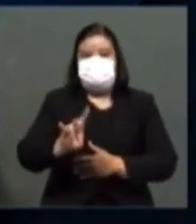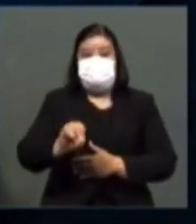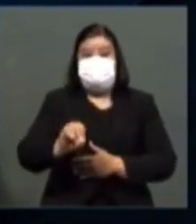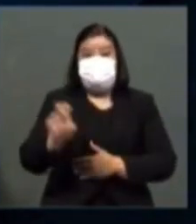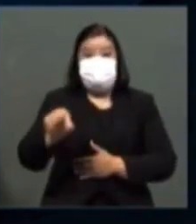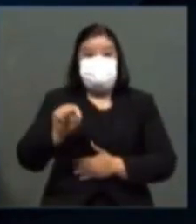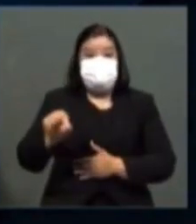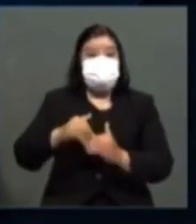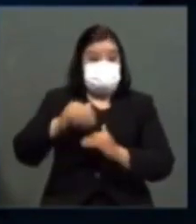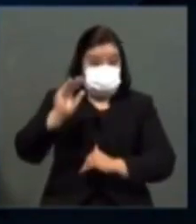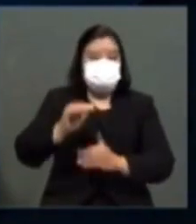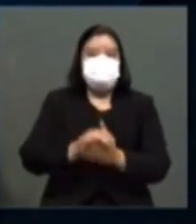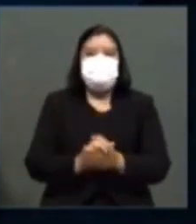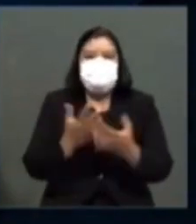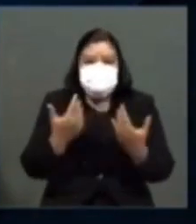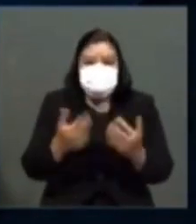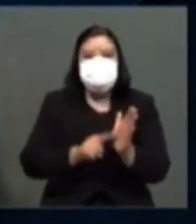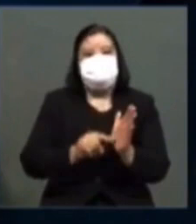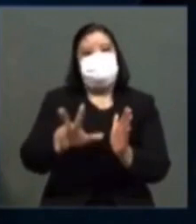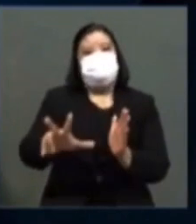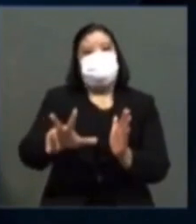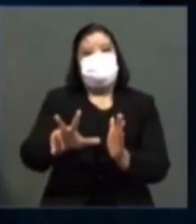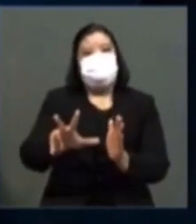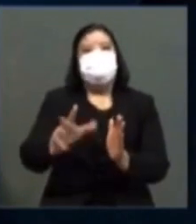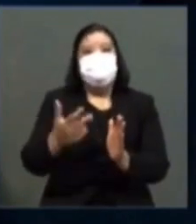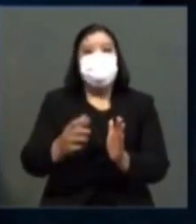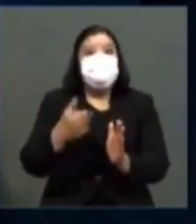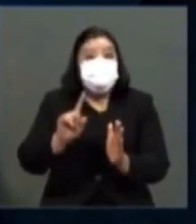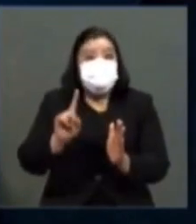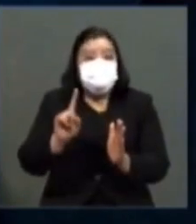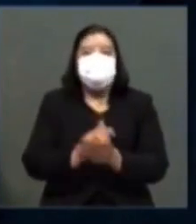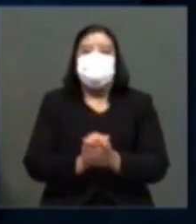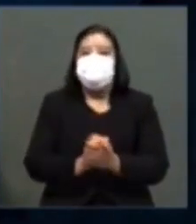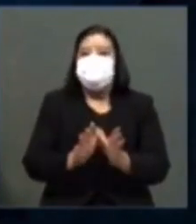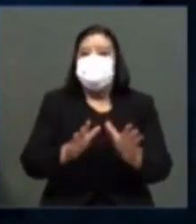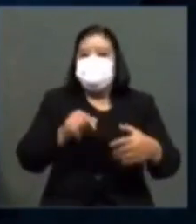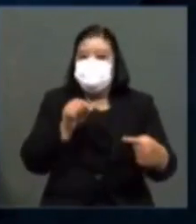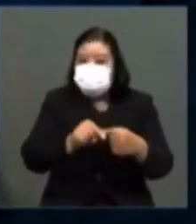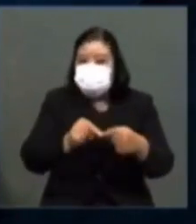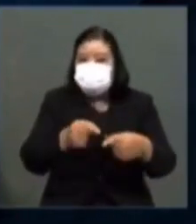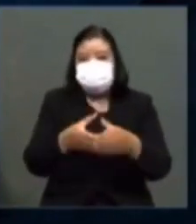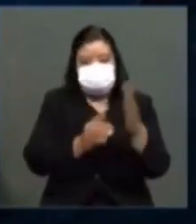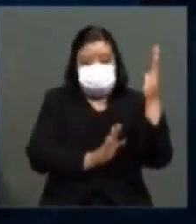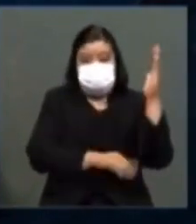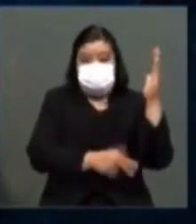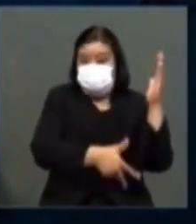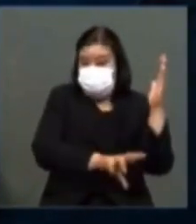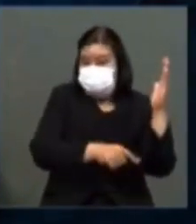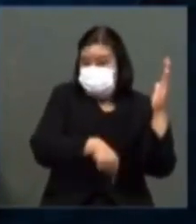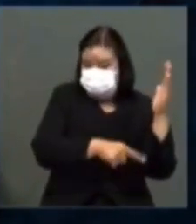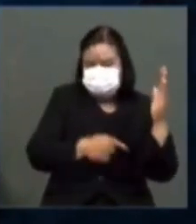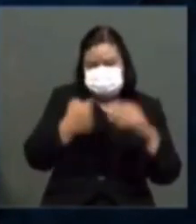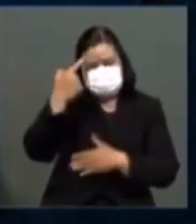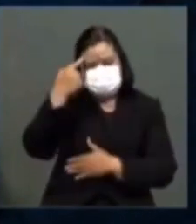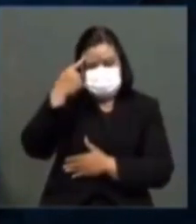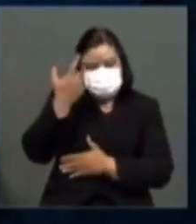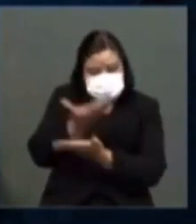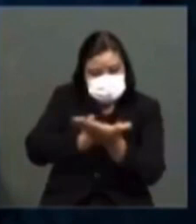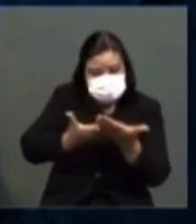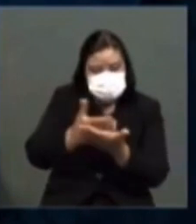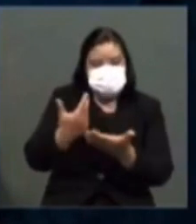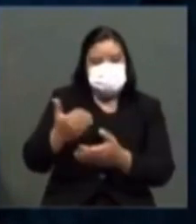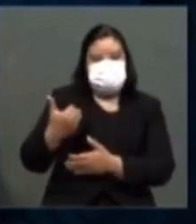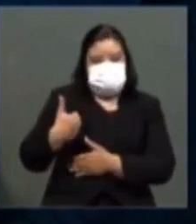ซึ่งเข็ม3ที่จะเกิดขึ้นเนี่ยนะคะทางภูเก็ตก็ได้ทำการศึกษาทดลองนะคะปรับให้วัคซีน